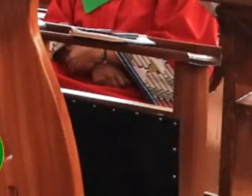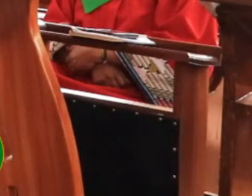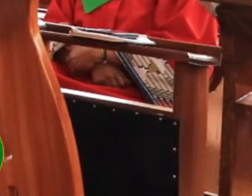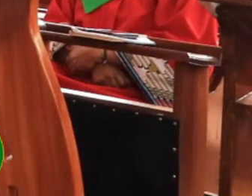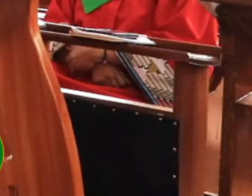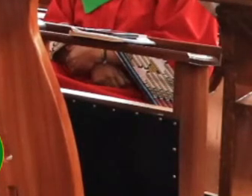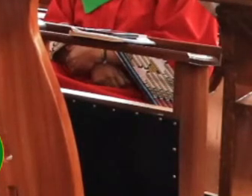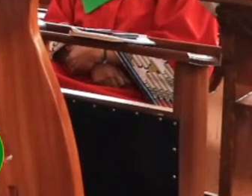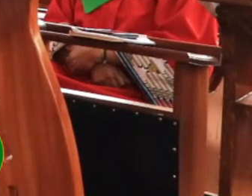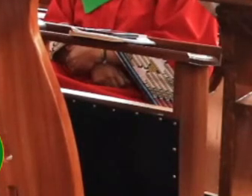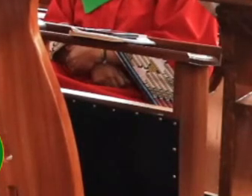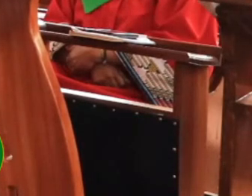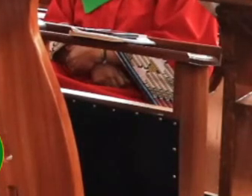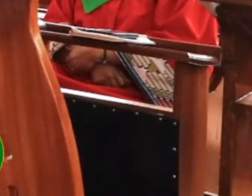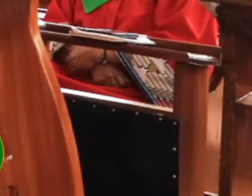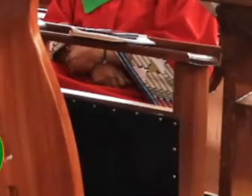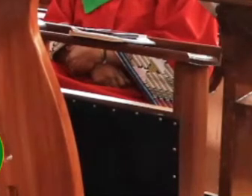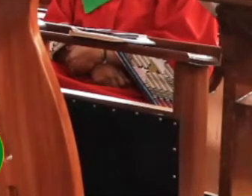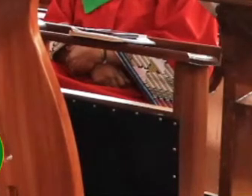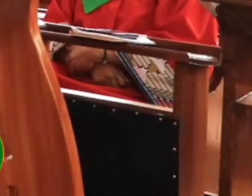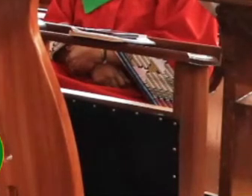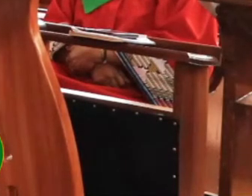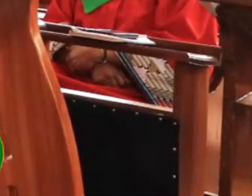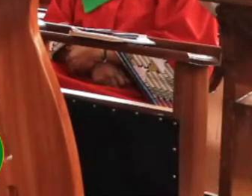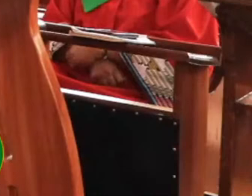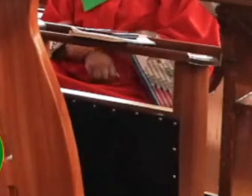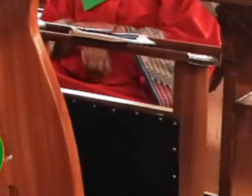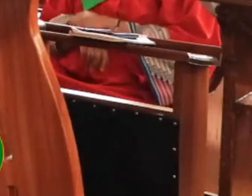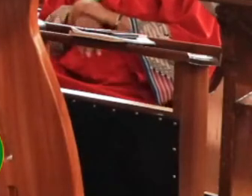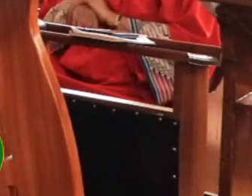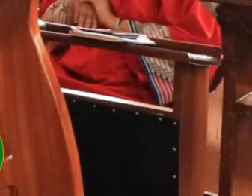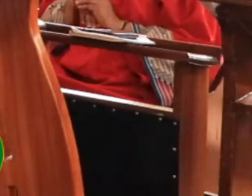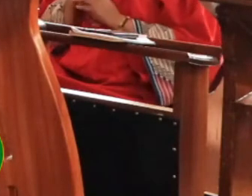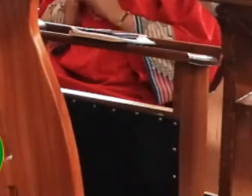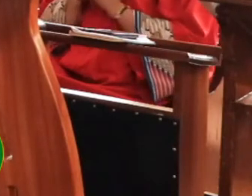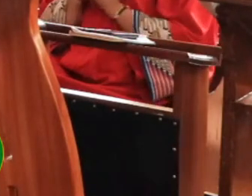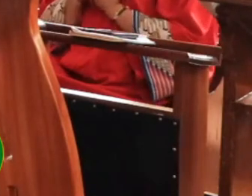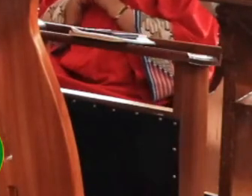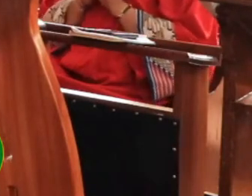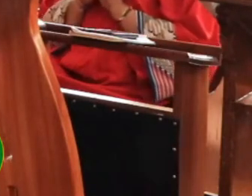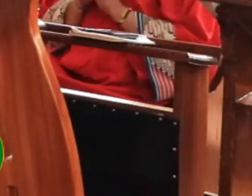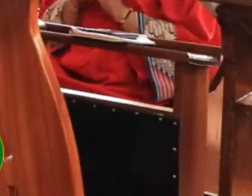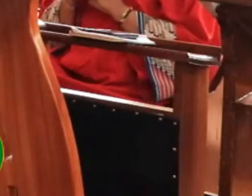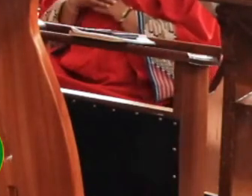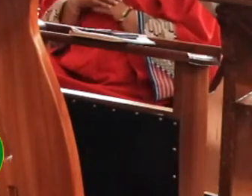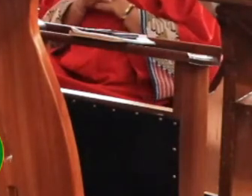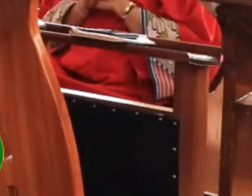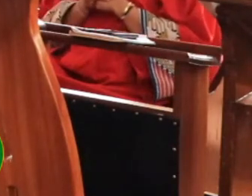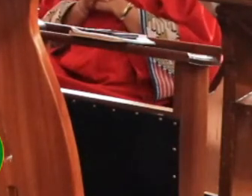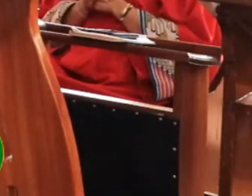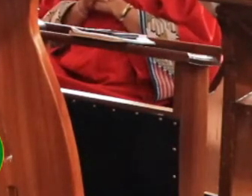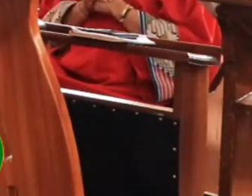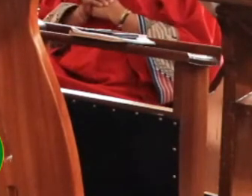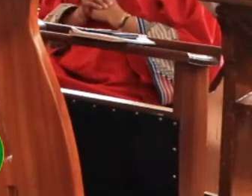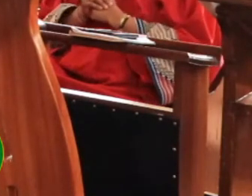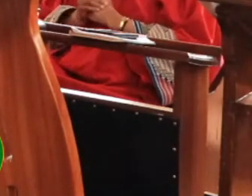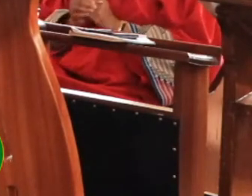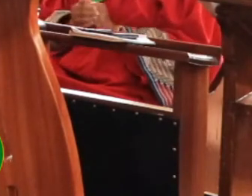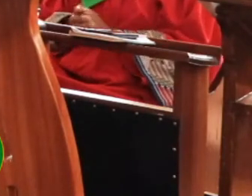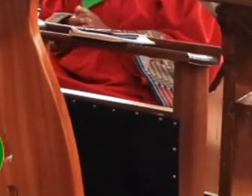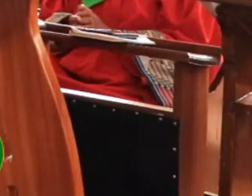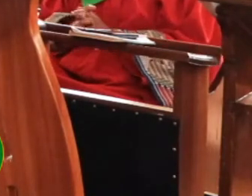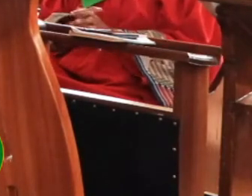waliijenga, na ndiposa tunakaa tukiwa watu ambao tunasikia